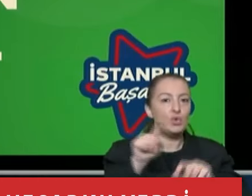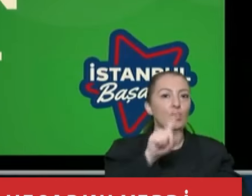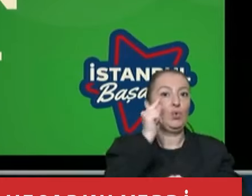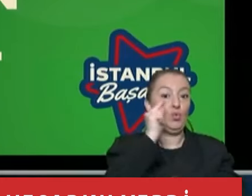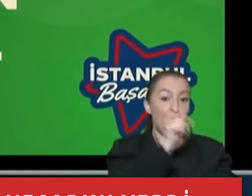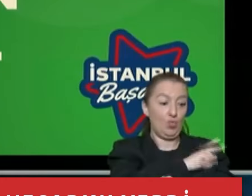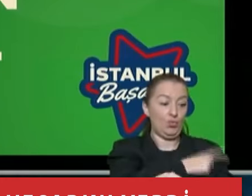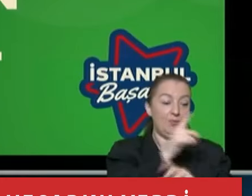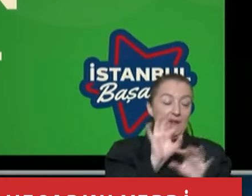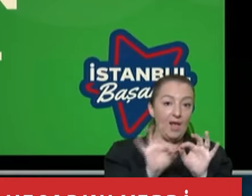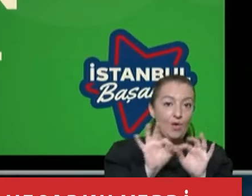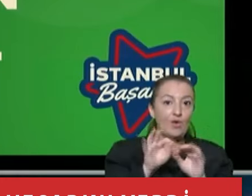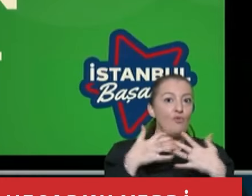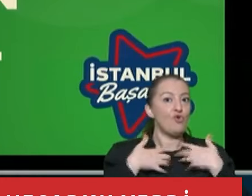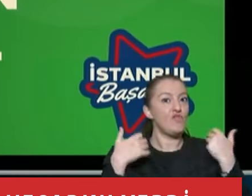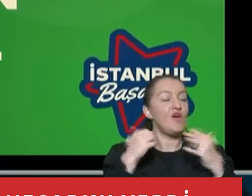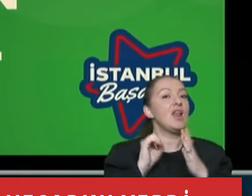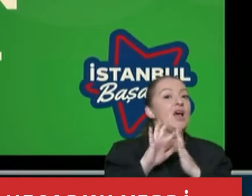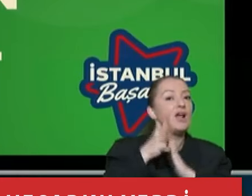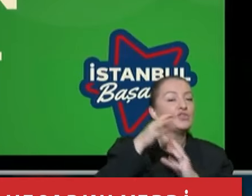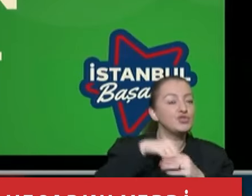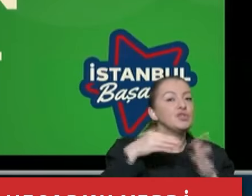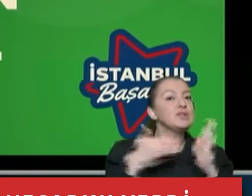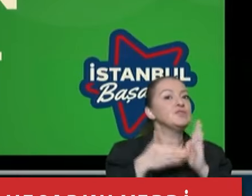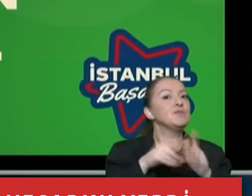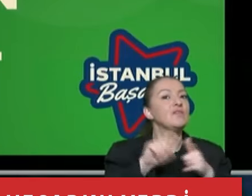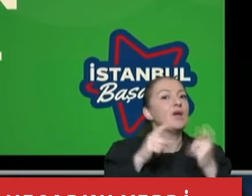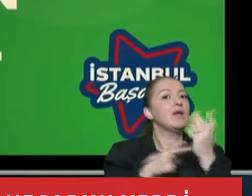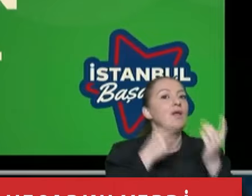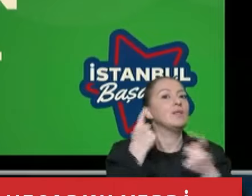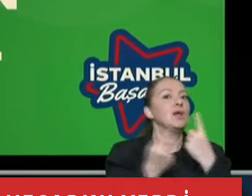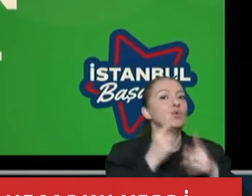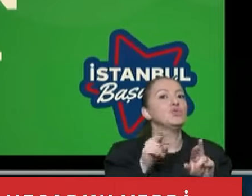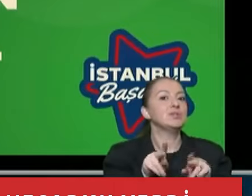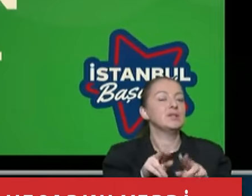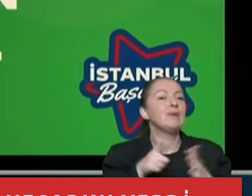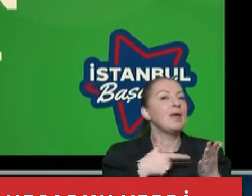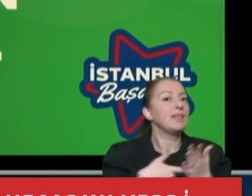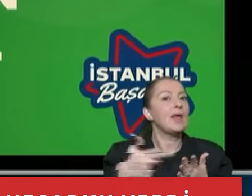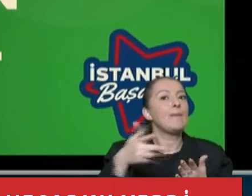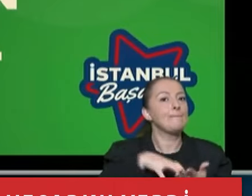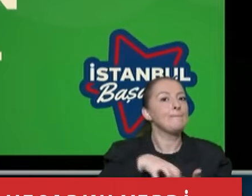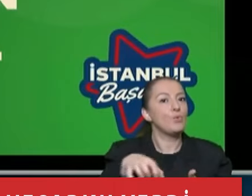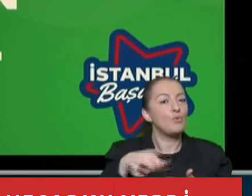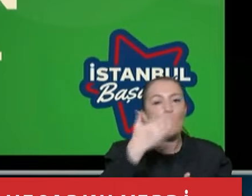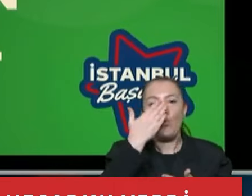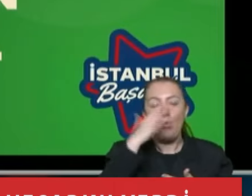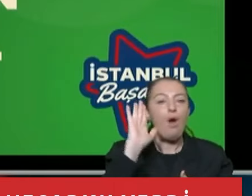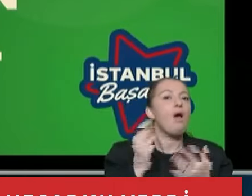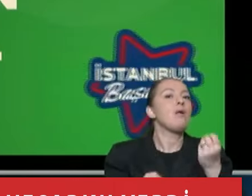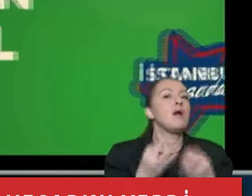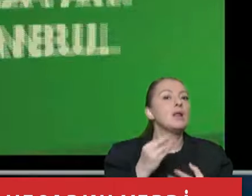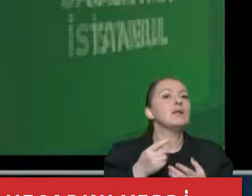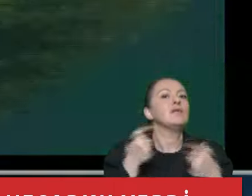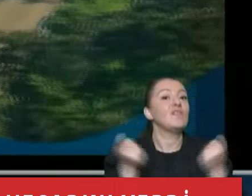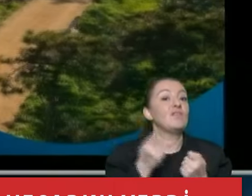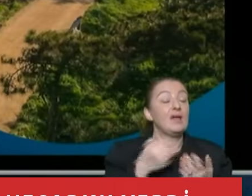ekonomi güvenli bir gelecek için girişimcilik ve teknoloji kadar tarım alanlarımızın Doğal kaynaklarımızın